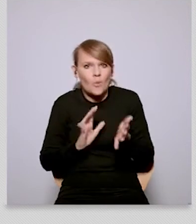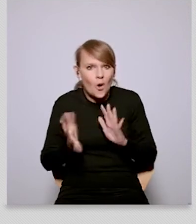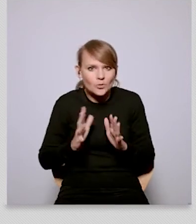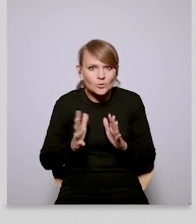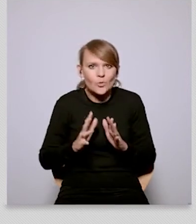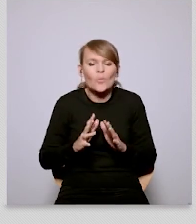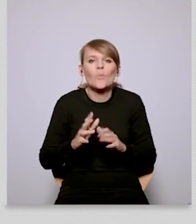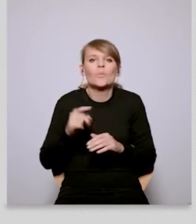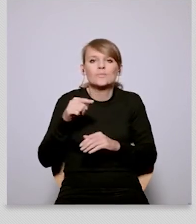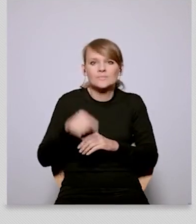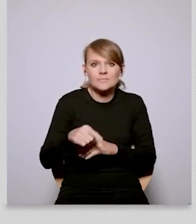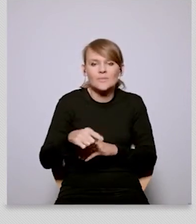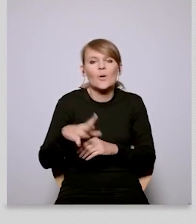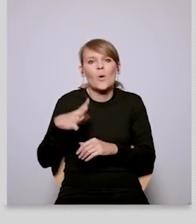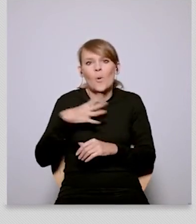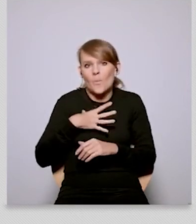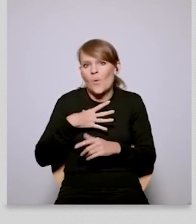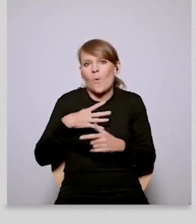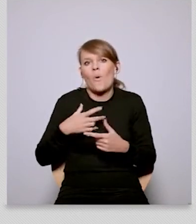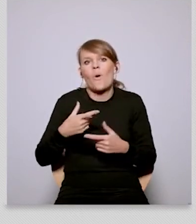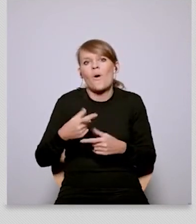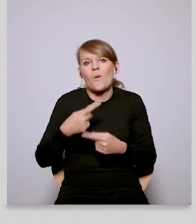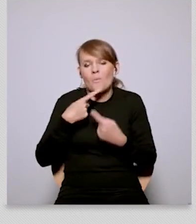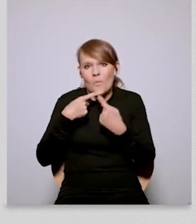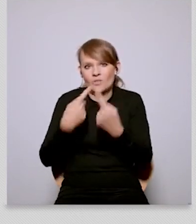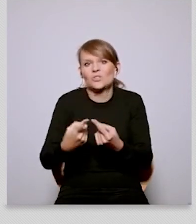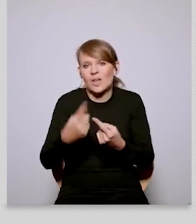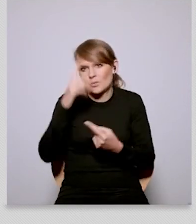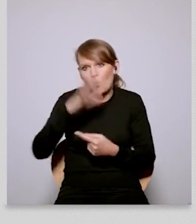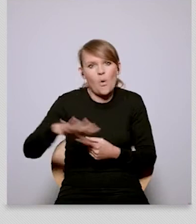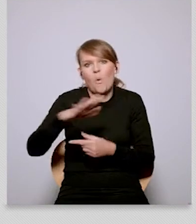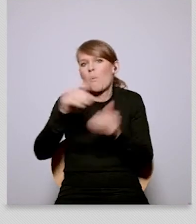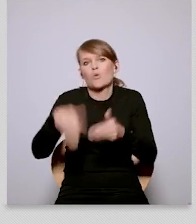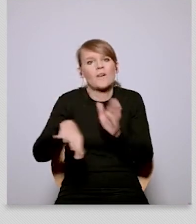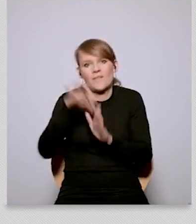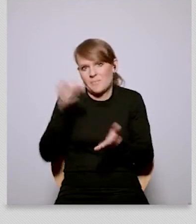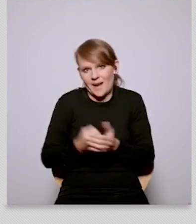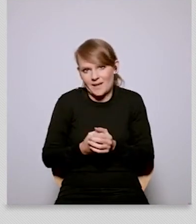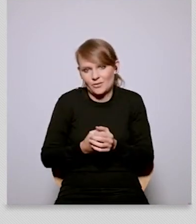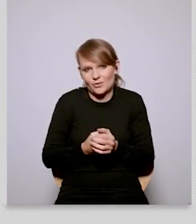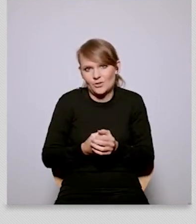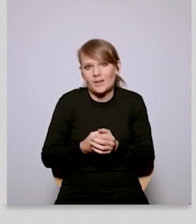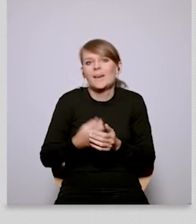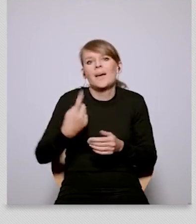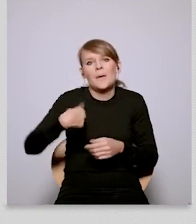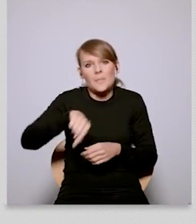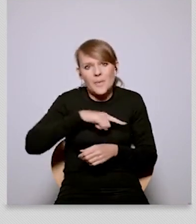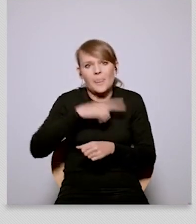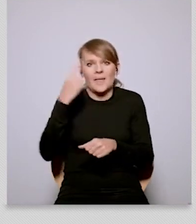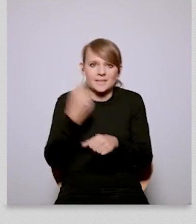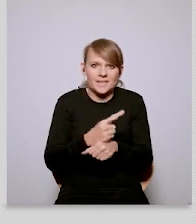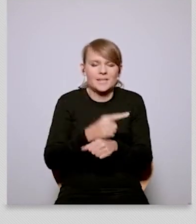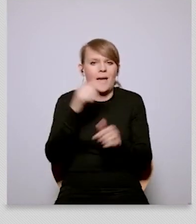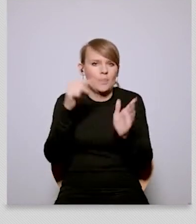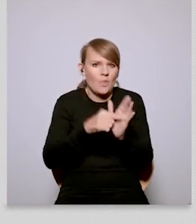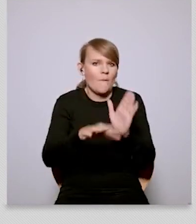sprzedano to społeczeństwu jako wybór który podejmujemy to znaczy mówiono że my decydujemy się na taki wybór chcemy iść